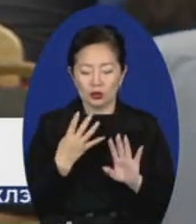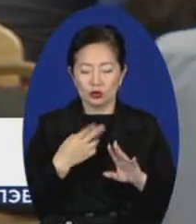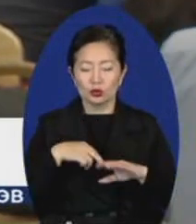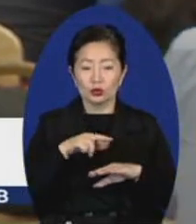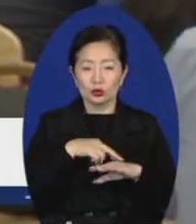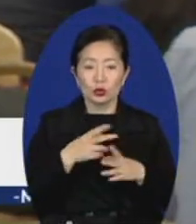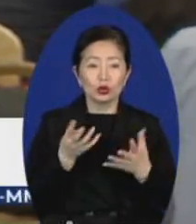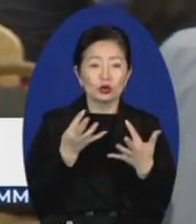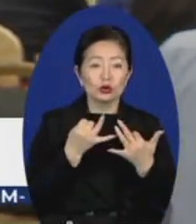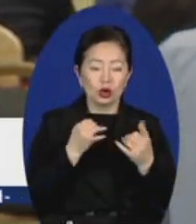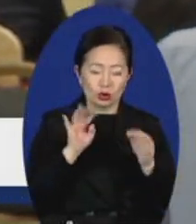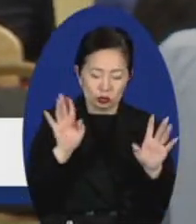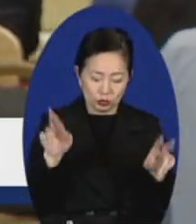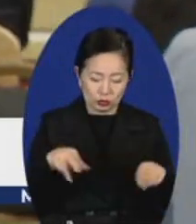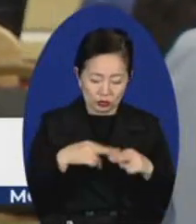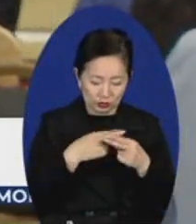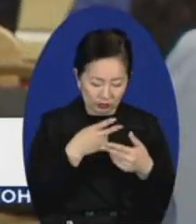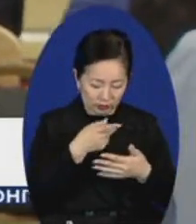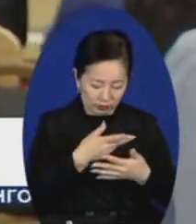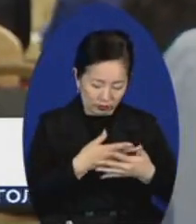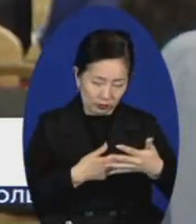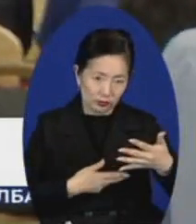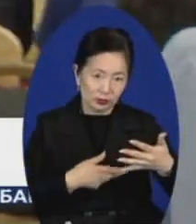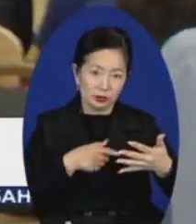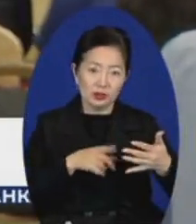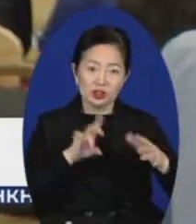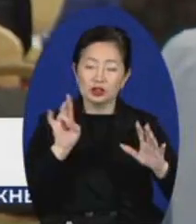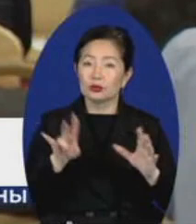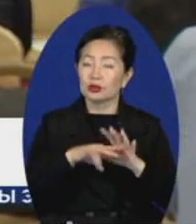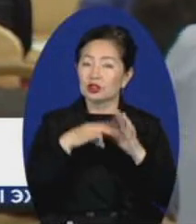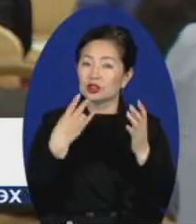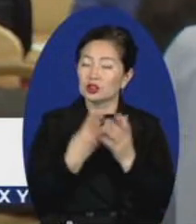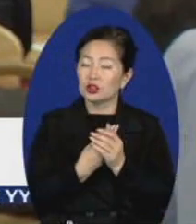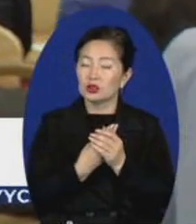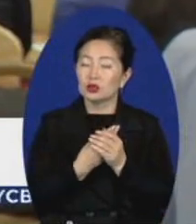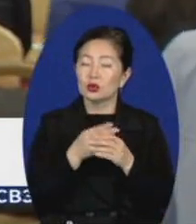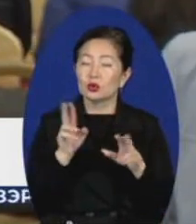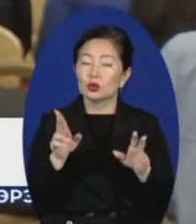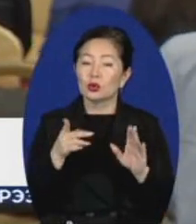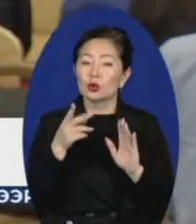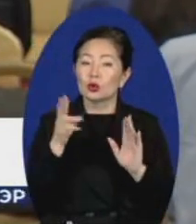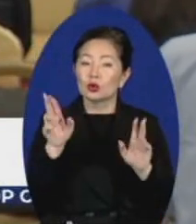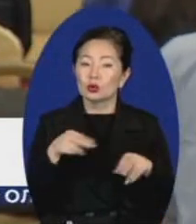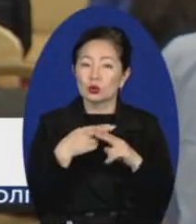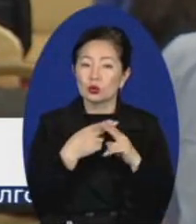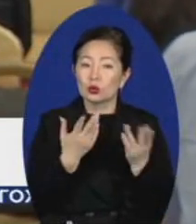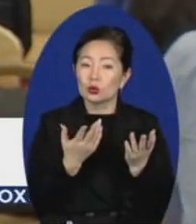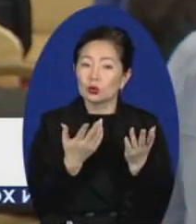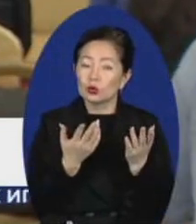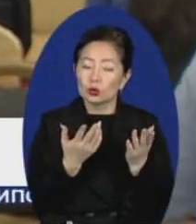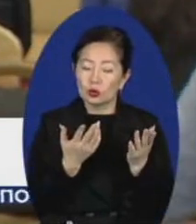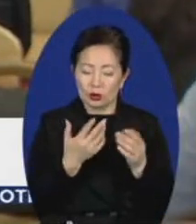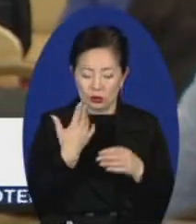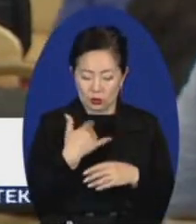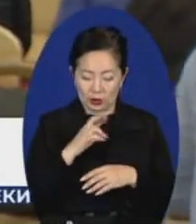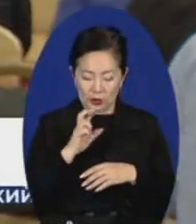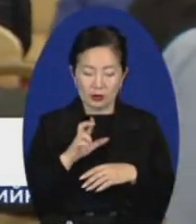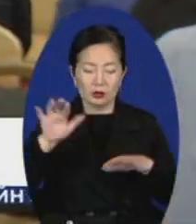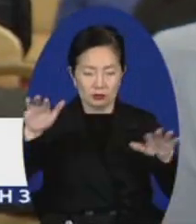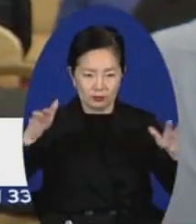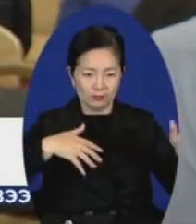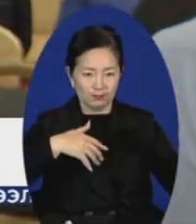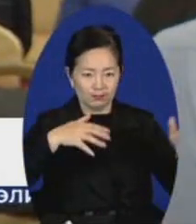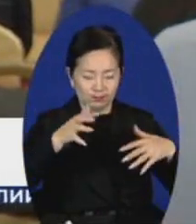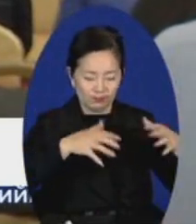9 дүүргийн тооллогын дүнг нэгтгээд, за, энд одоо нэгдсэн одоо дүнгээ одоо Улаанбаатар хотод